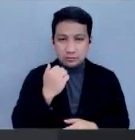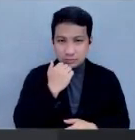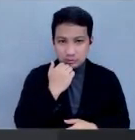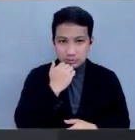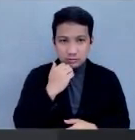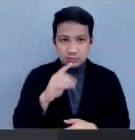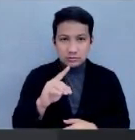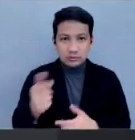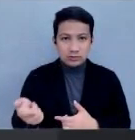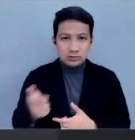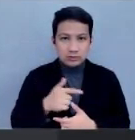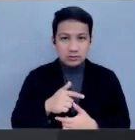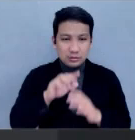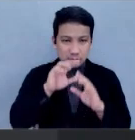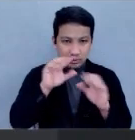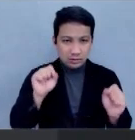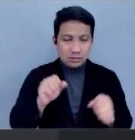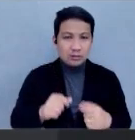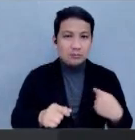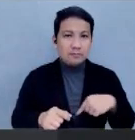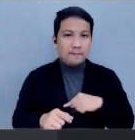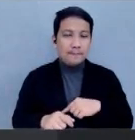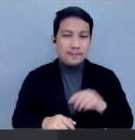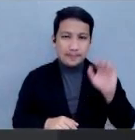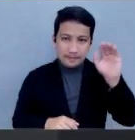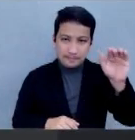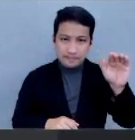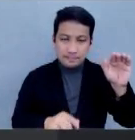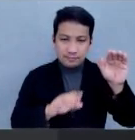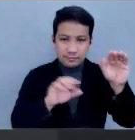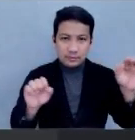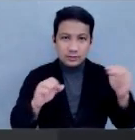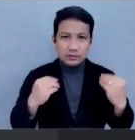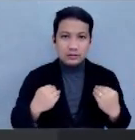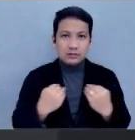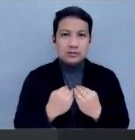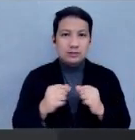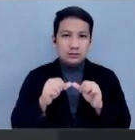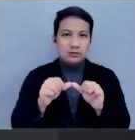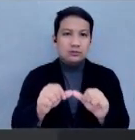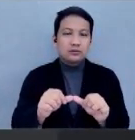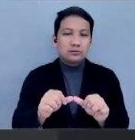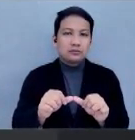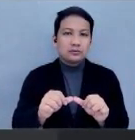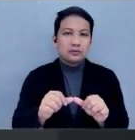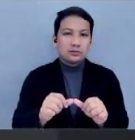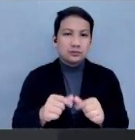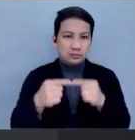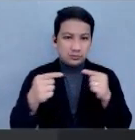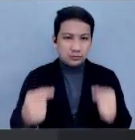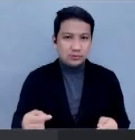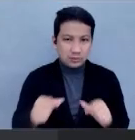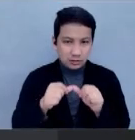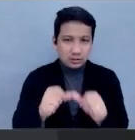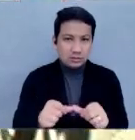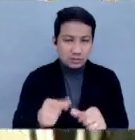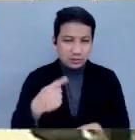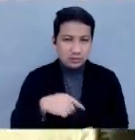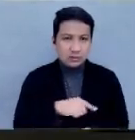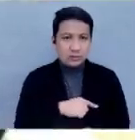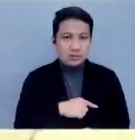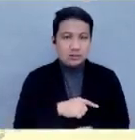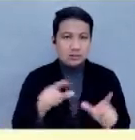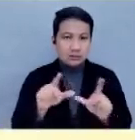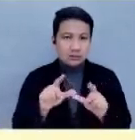ipinarating sa Pangulo. Kaya panawagan nila sa mga miyembro, tuloy pa rin ang kanilang pakikipaglaban at tuloy pa rin ang kanilang prangkisa.